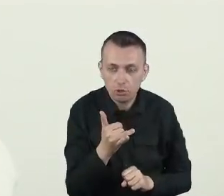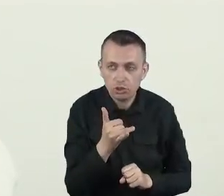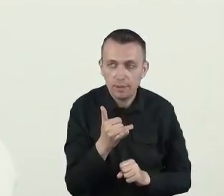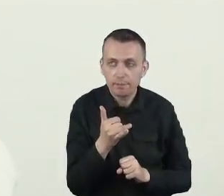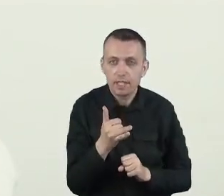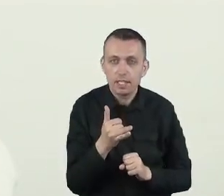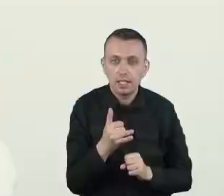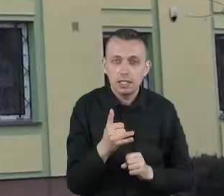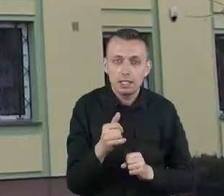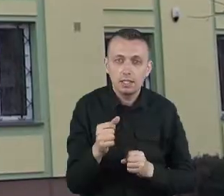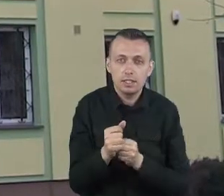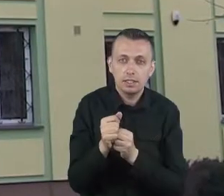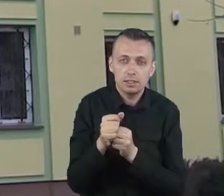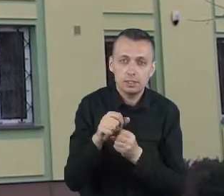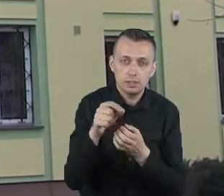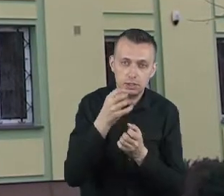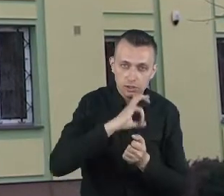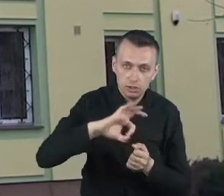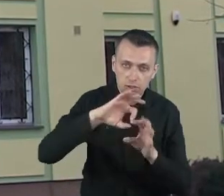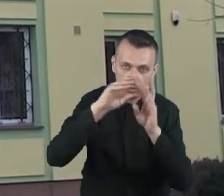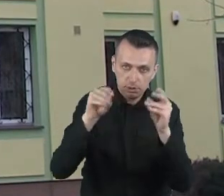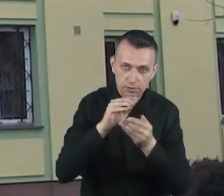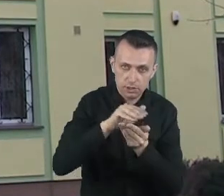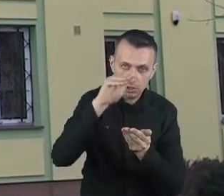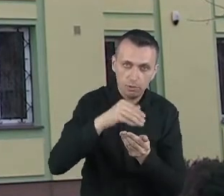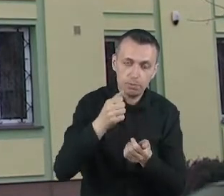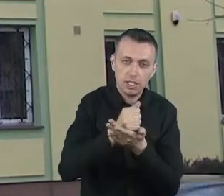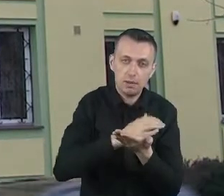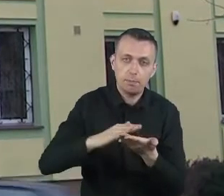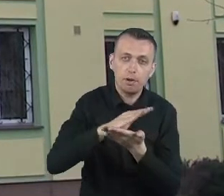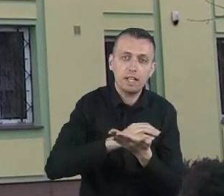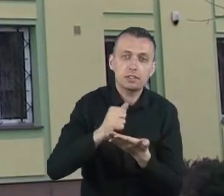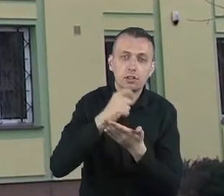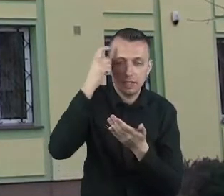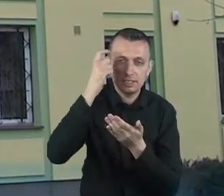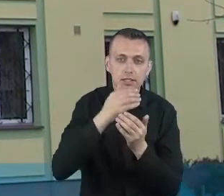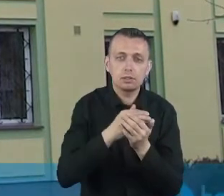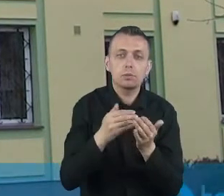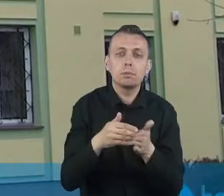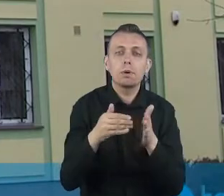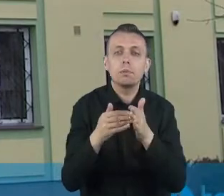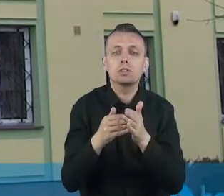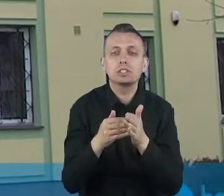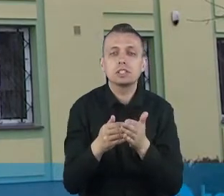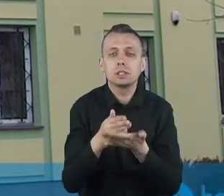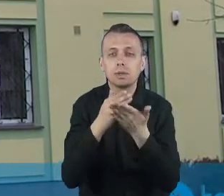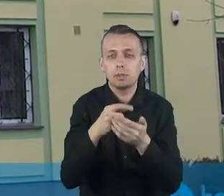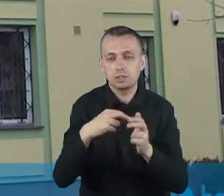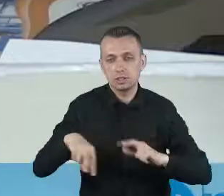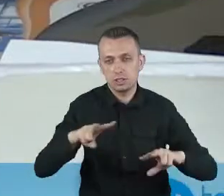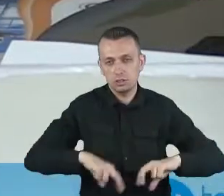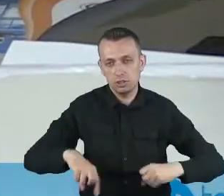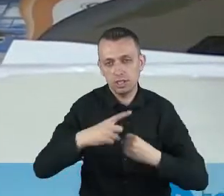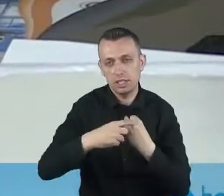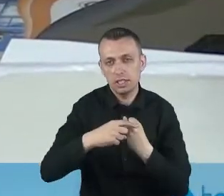specjalne szkolenia i warsztaty. Powiat Kutnowski wspiera aktywnie ponad 150 rodzin wychowujących blisko 220 dzieci.